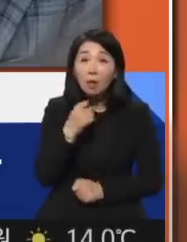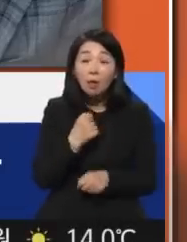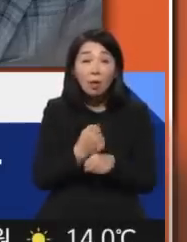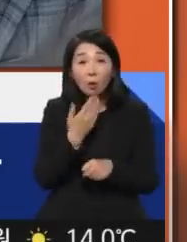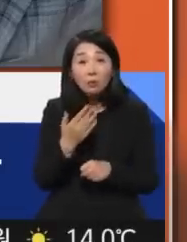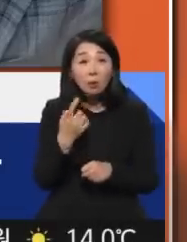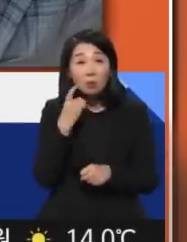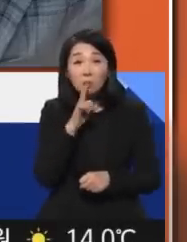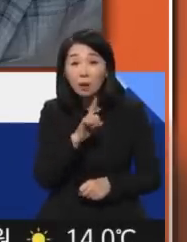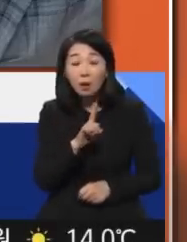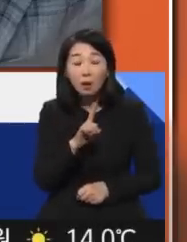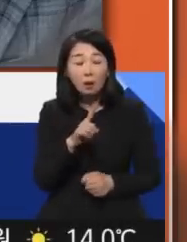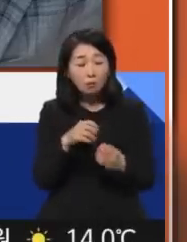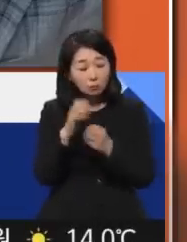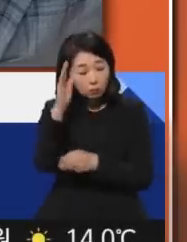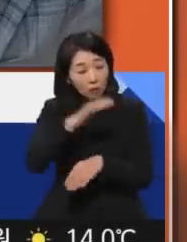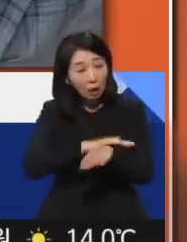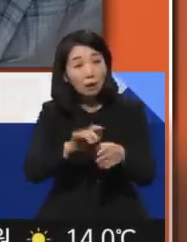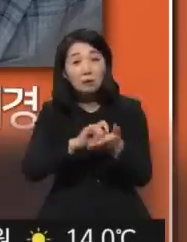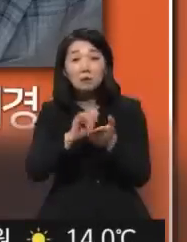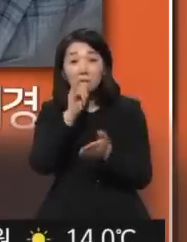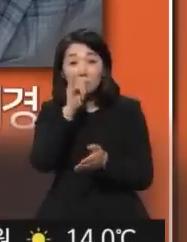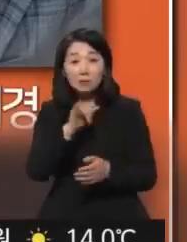구체적이던데. 그래 소설 잘 쓰는 분들이 있잖아요.